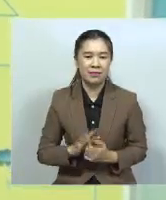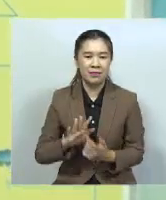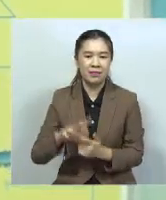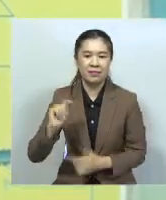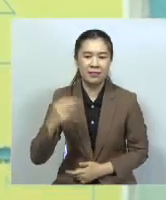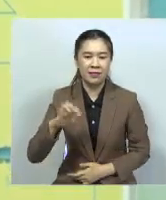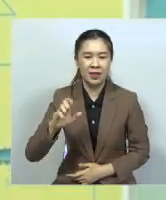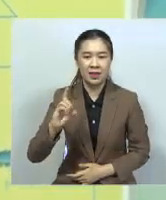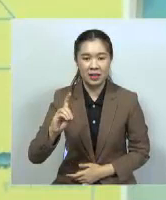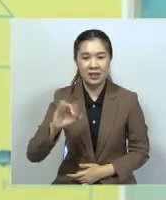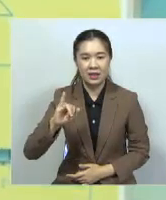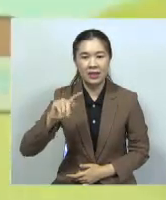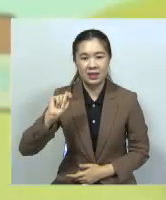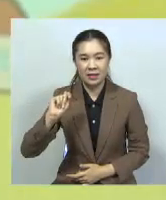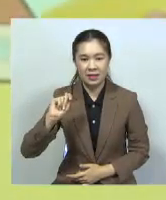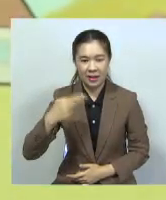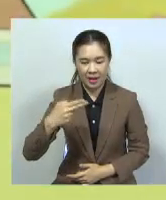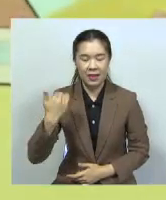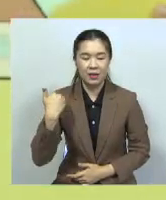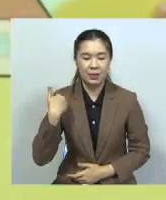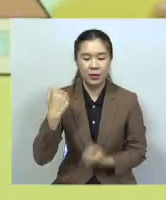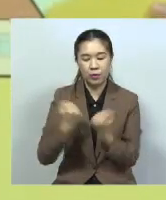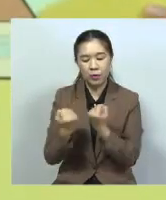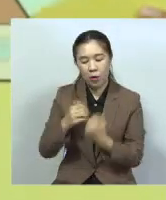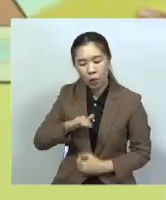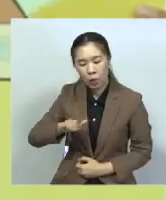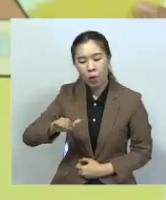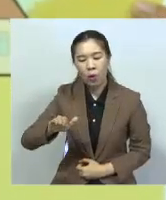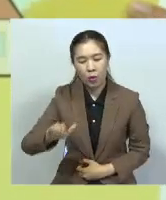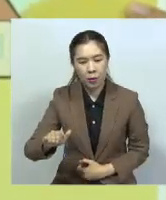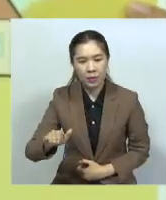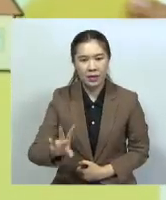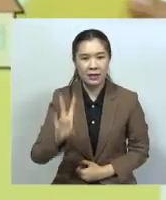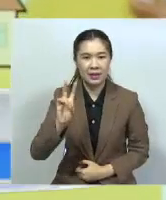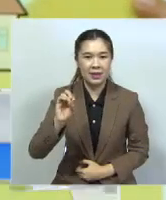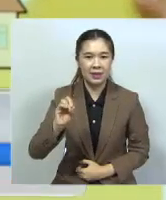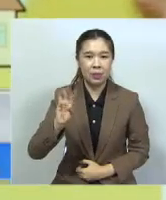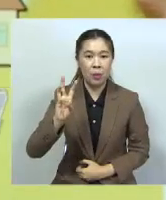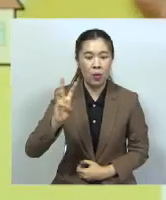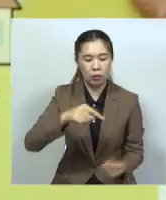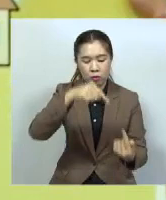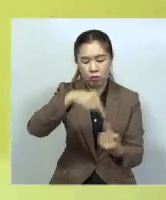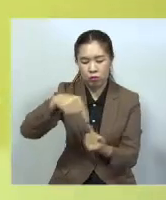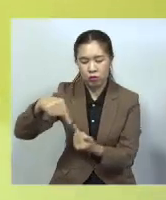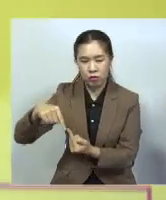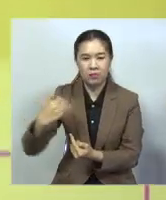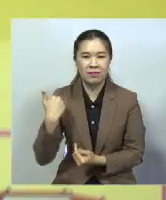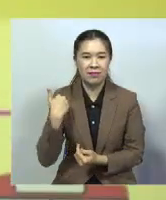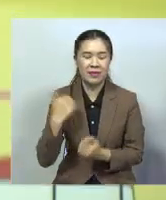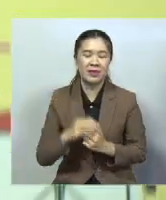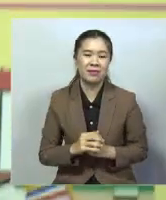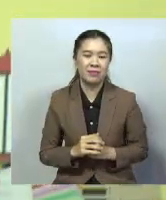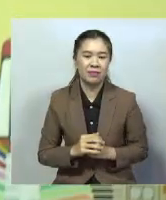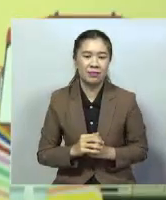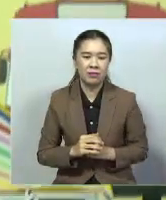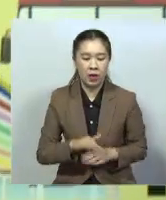ดไทยซึ่งก็จะมีที่จอดรถยนต์เนี่ยไว้รองรับด้วยทั้งหมด76แห่งด้วยกันสามารถจ